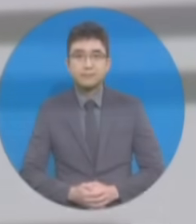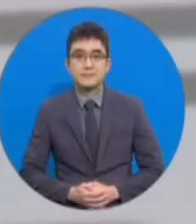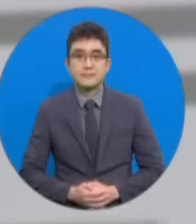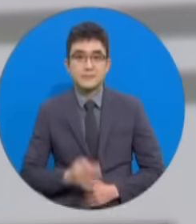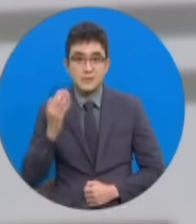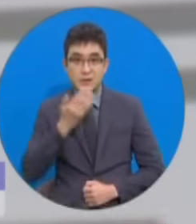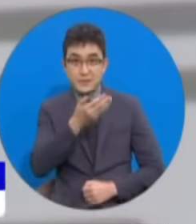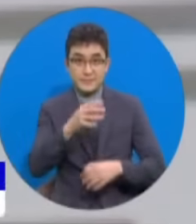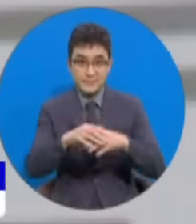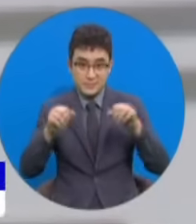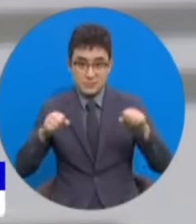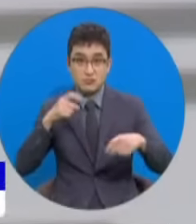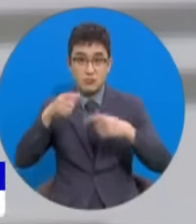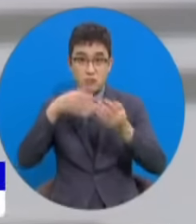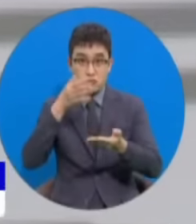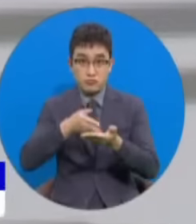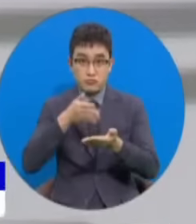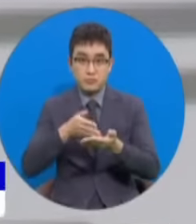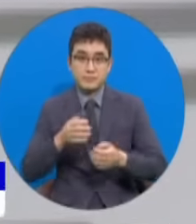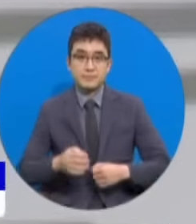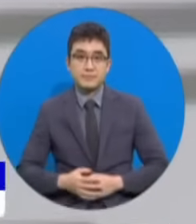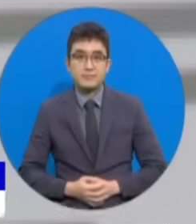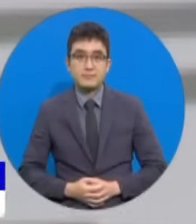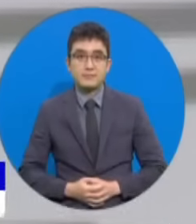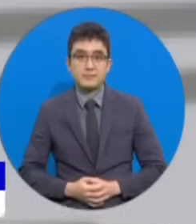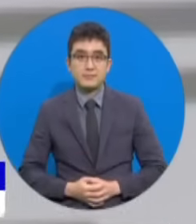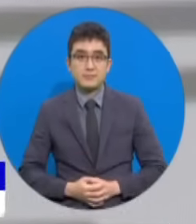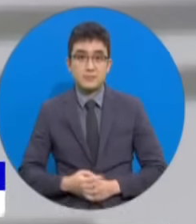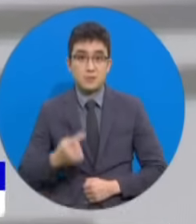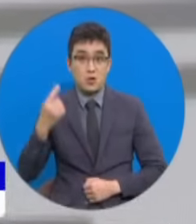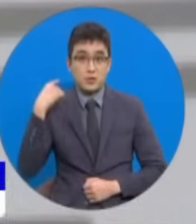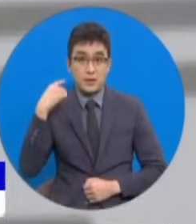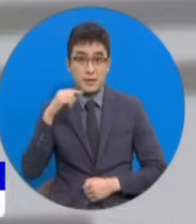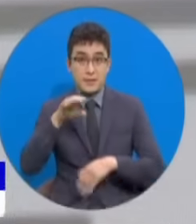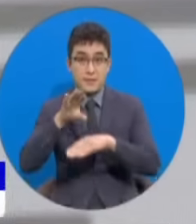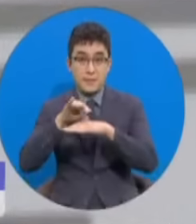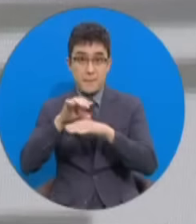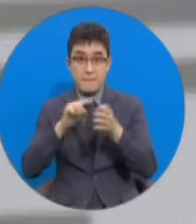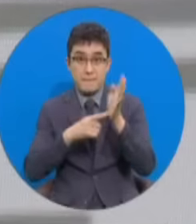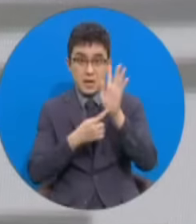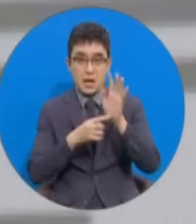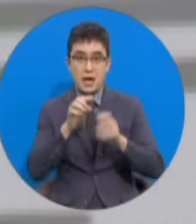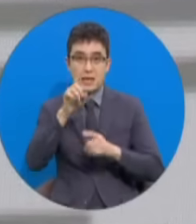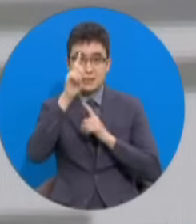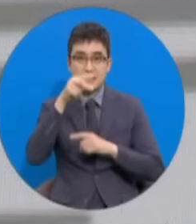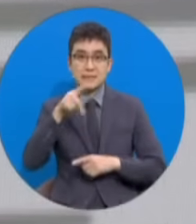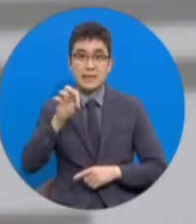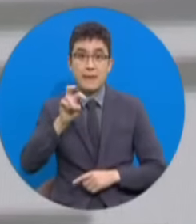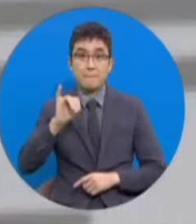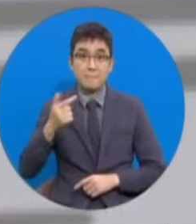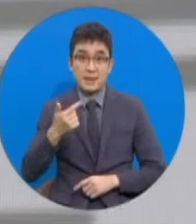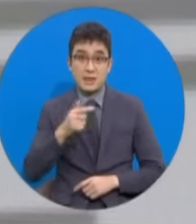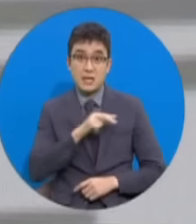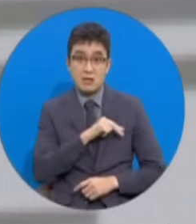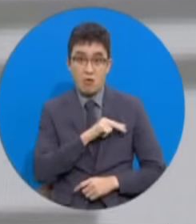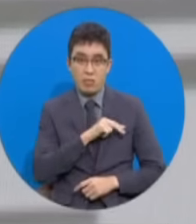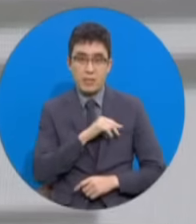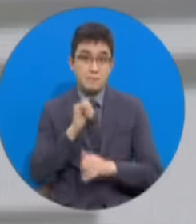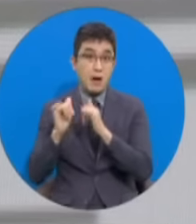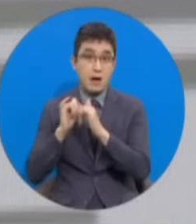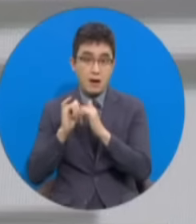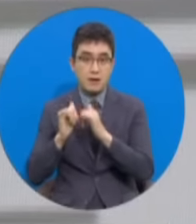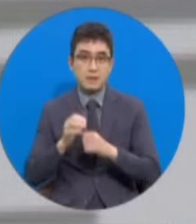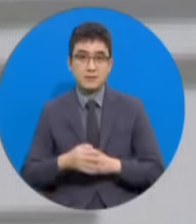신문 읽어준 남자입니다. 어제 저희 김진의 돌직구쇼에서 민주당 이상민 의원을 인터뷰했습니다. 이상민 의원은 본인에 대한